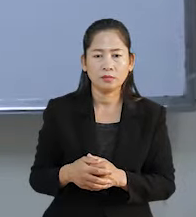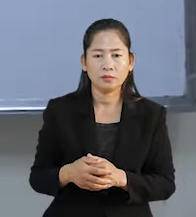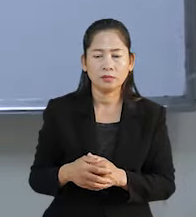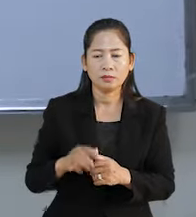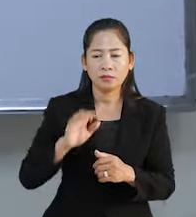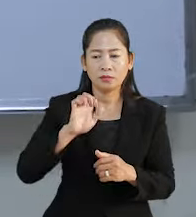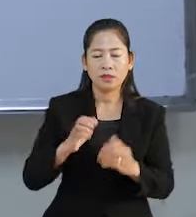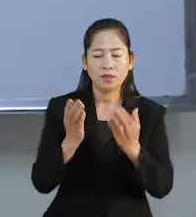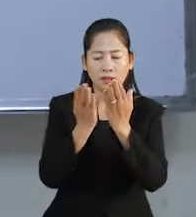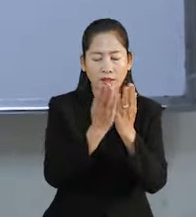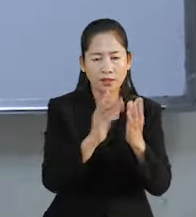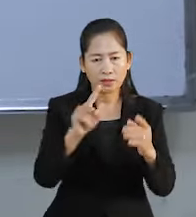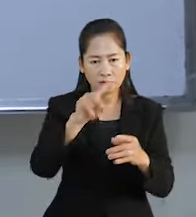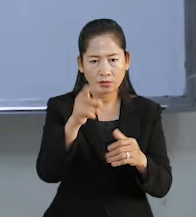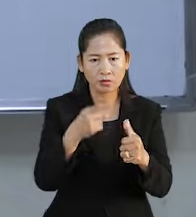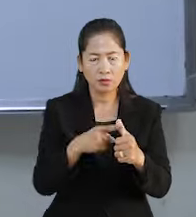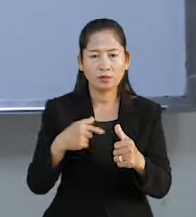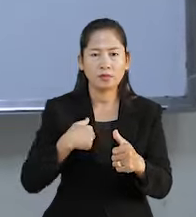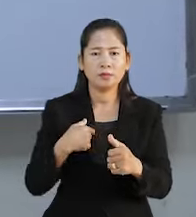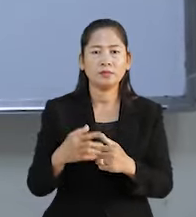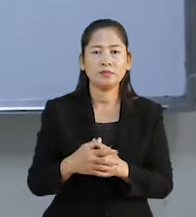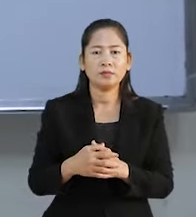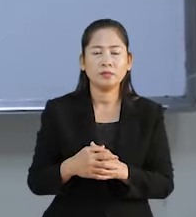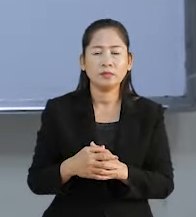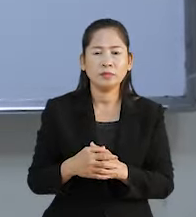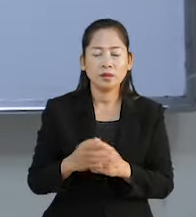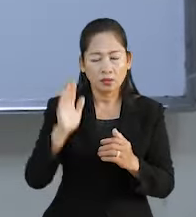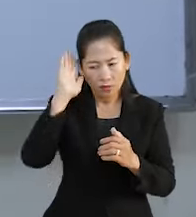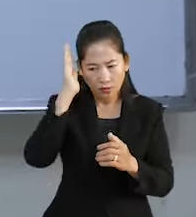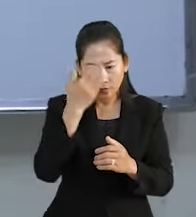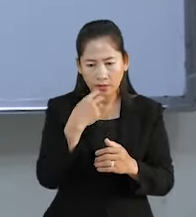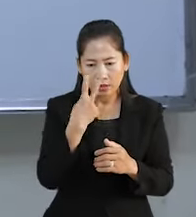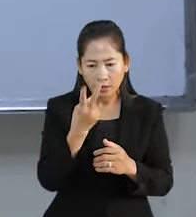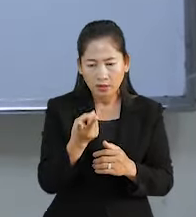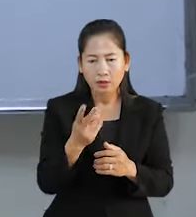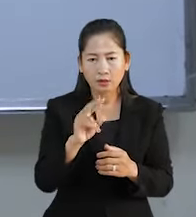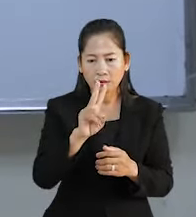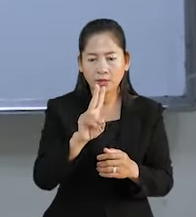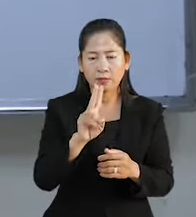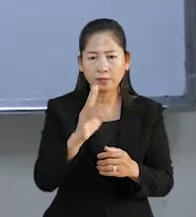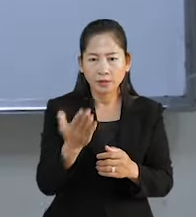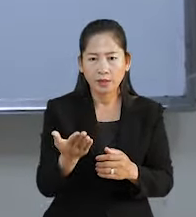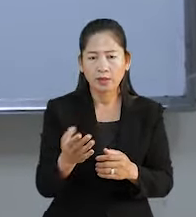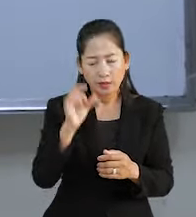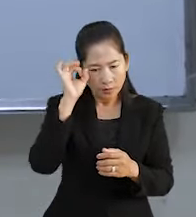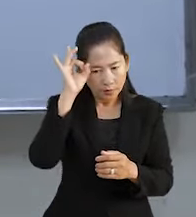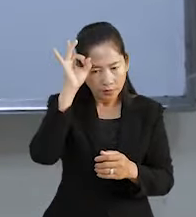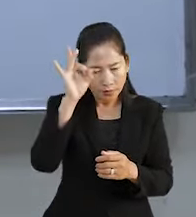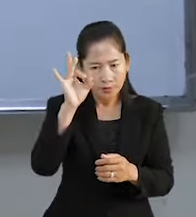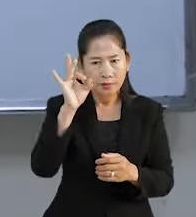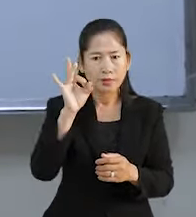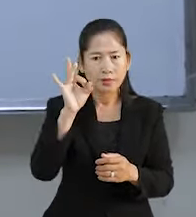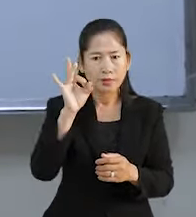ចាសសំអានសំណួរមកអ្នកគ្រូមកកូនអញ្ចឹងរូបភាពដែលយើងឃើញបាយមិញទាំងពីរសិលឹកហ្នឹងគឺបរិនីអំពីអីគេកូនម្ដាយ